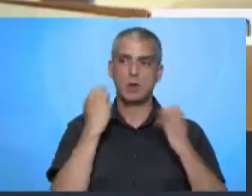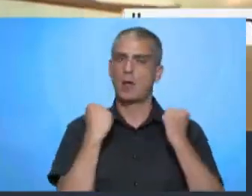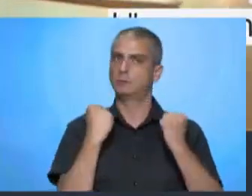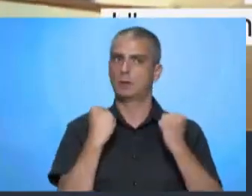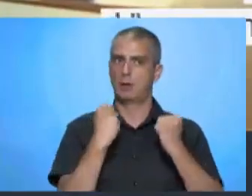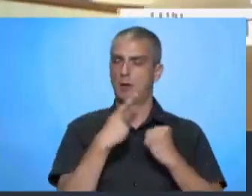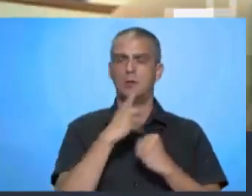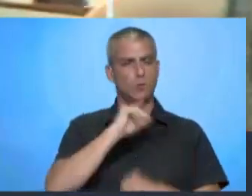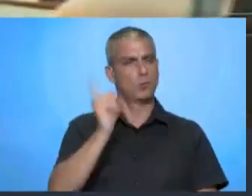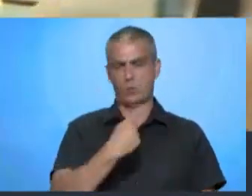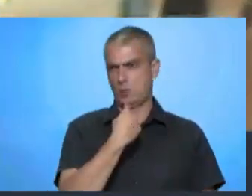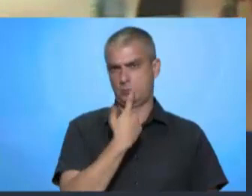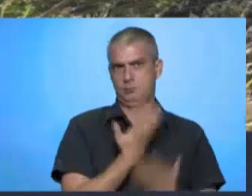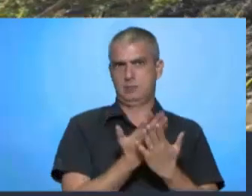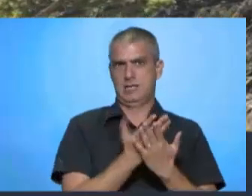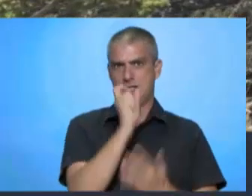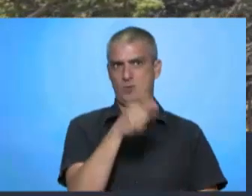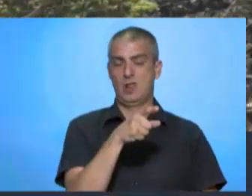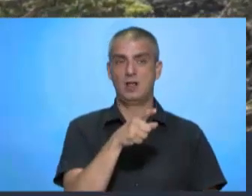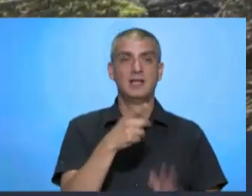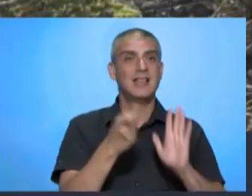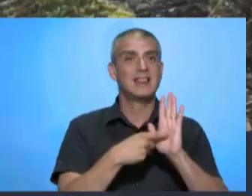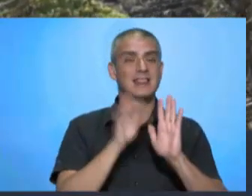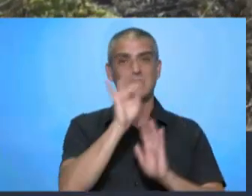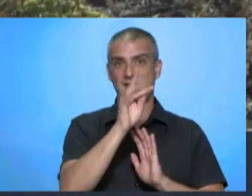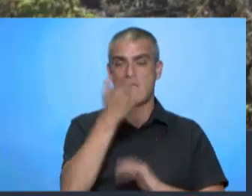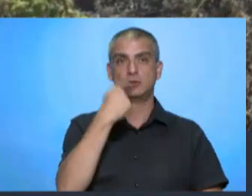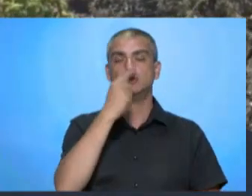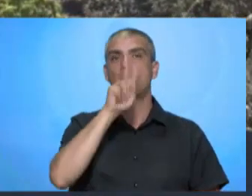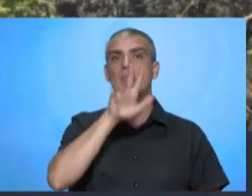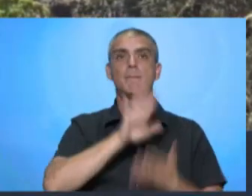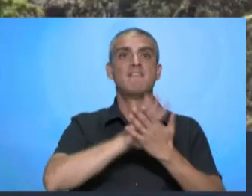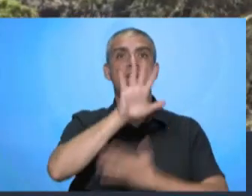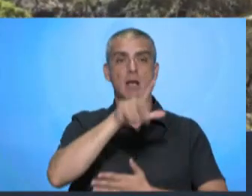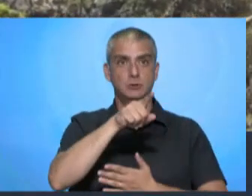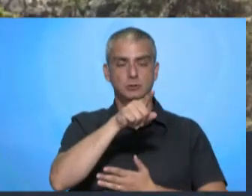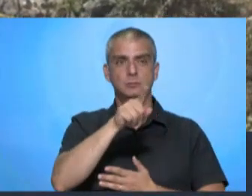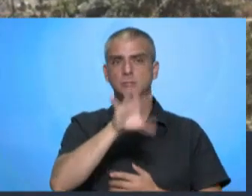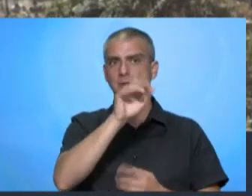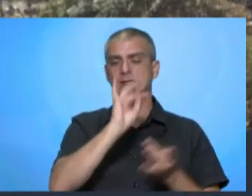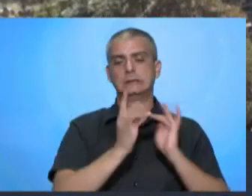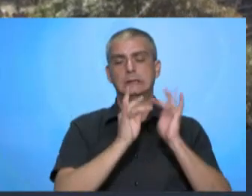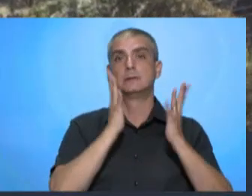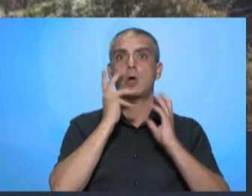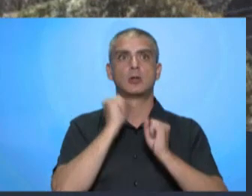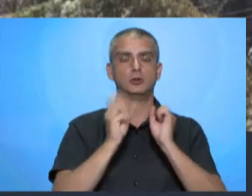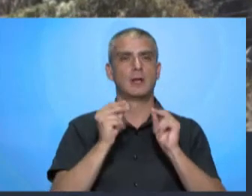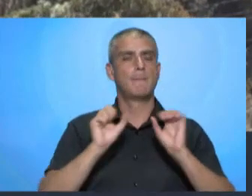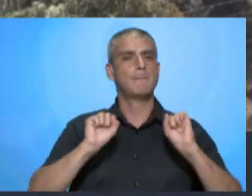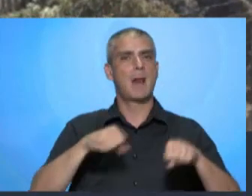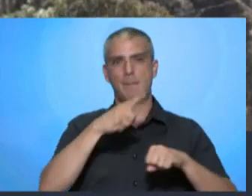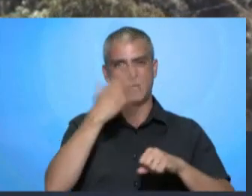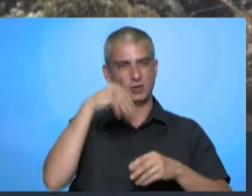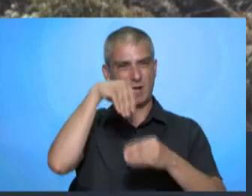חזק, זה כולם יעידו עליה. מתביעה שהגישה חיים בשנת 2015, עולה כי הסתכסכה קשות עם בעל הבית שבו